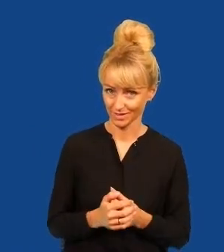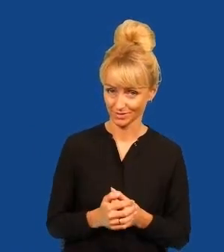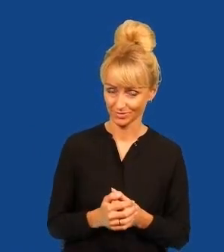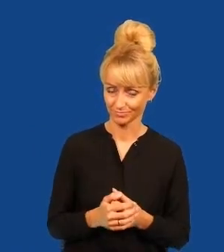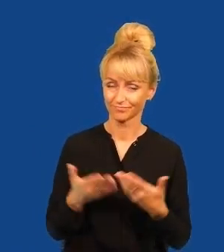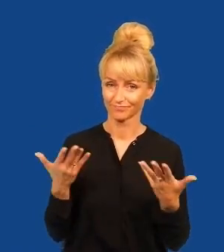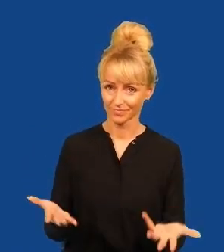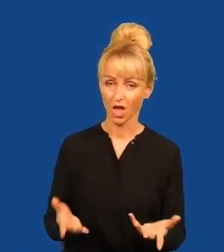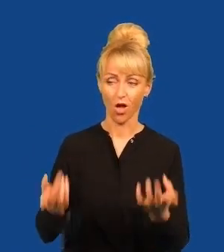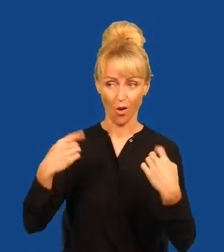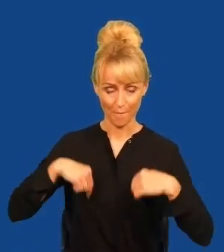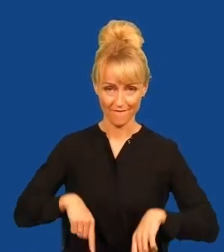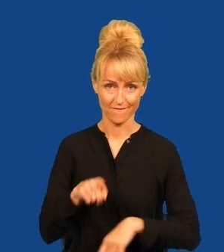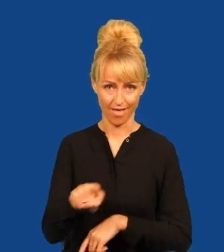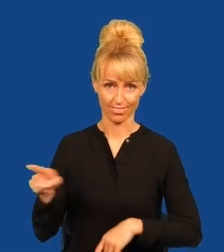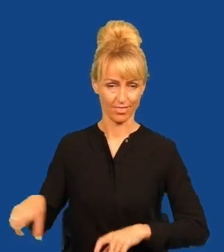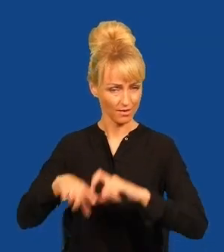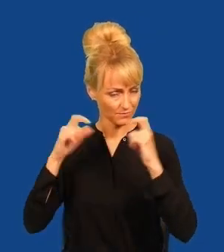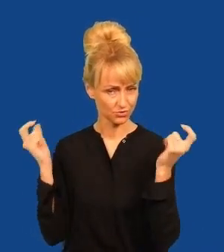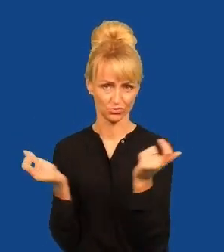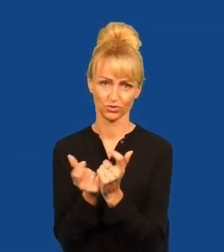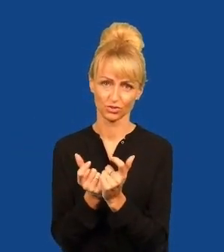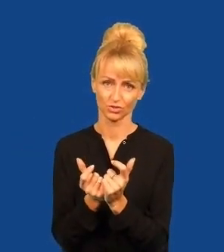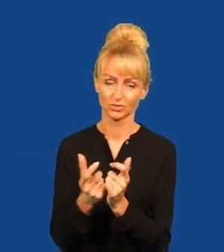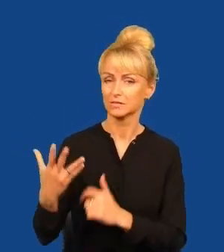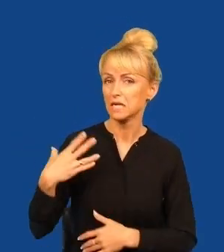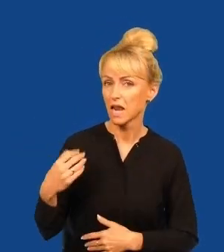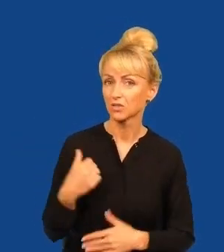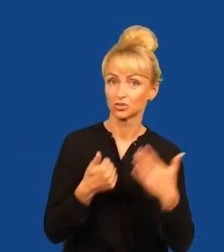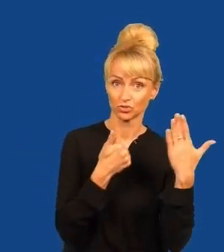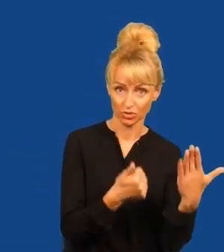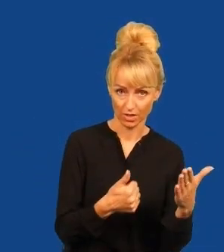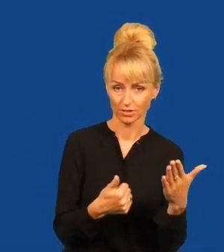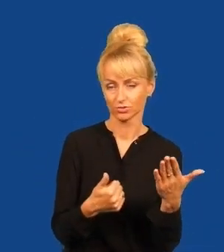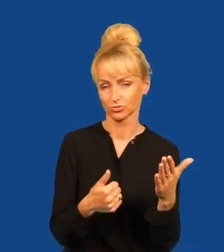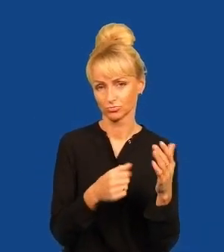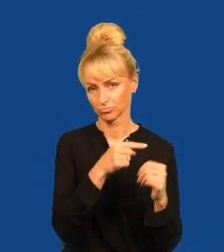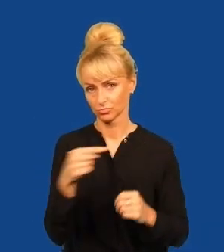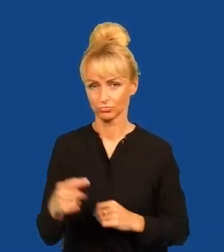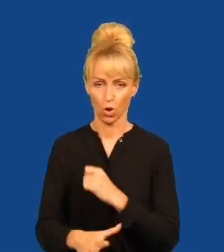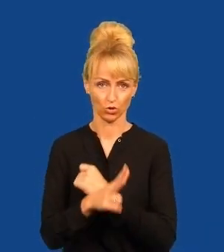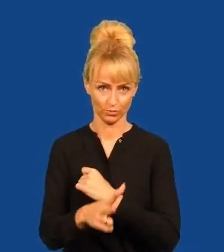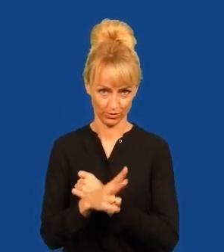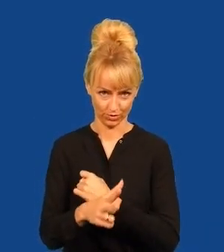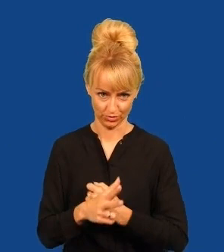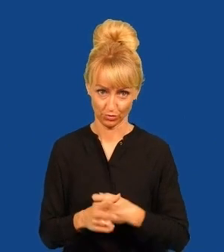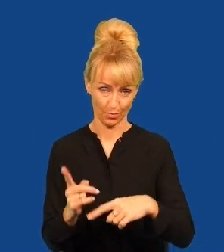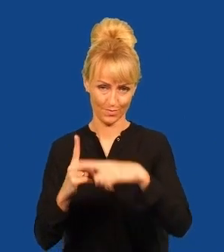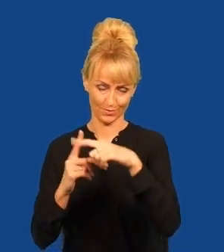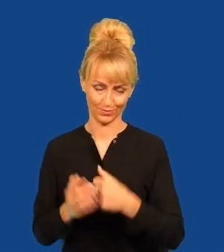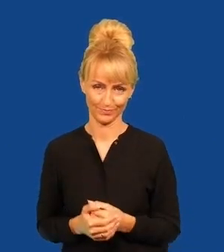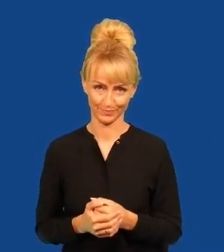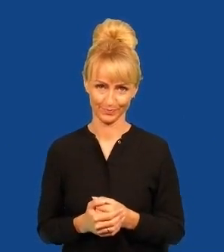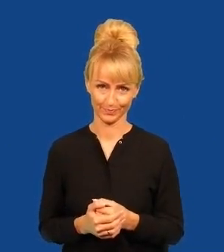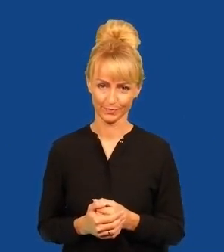naszym targetem są wszyscy obywatele, określamy wiekowo od 6 do 80 plus. Ja sam podczas rozmów